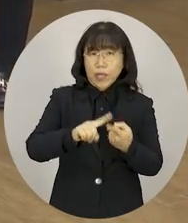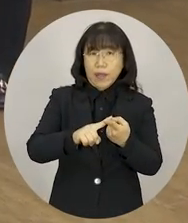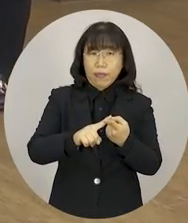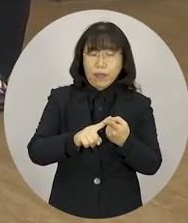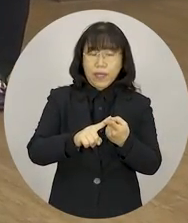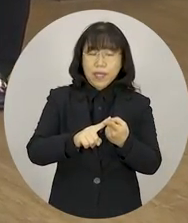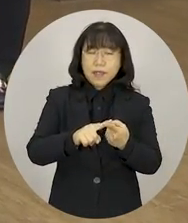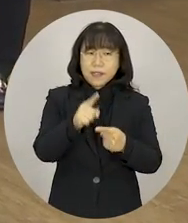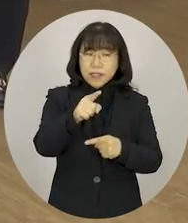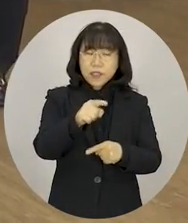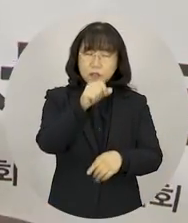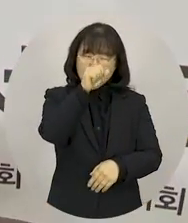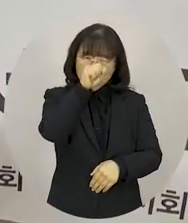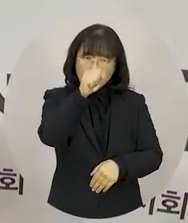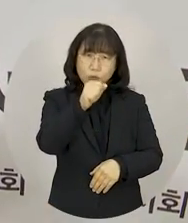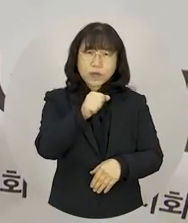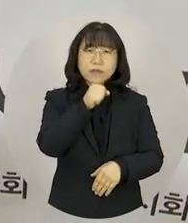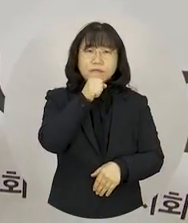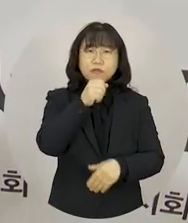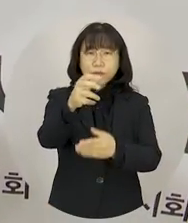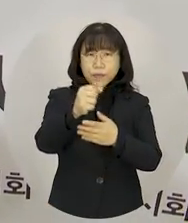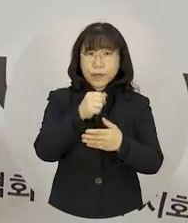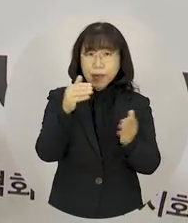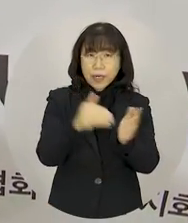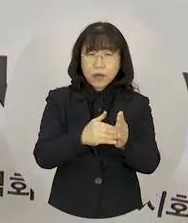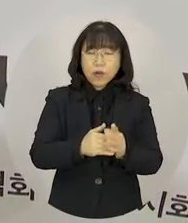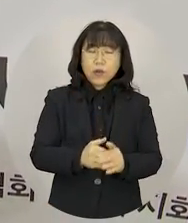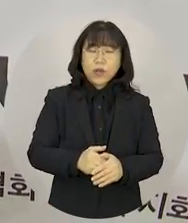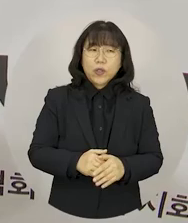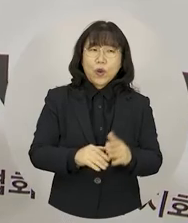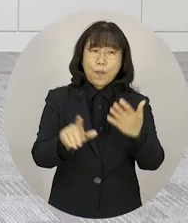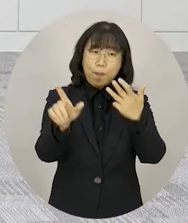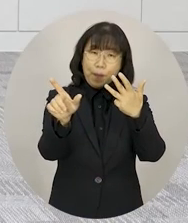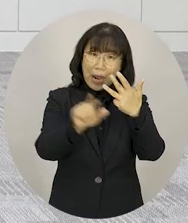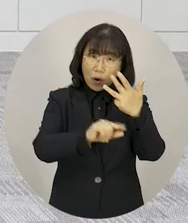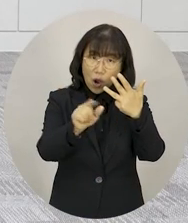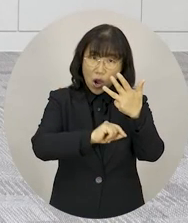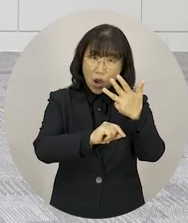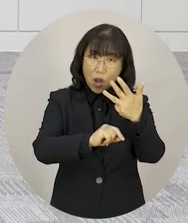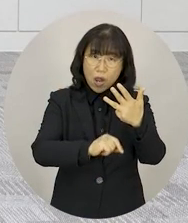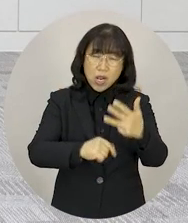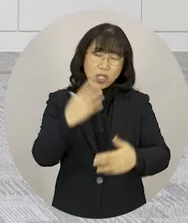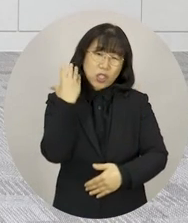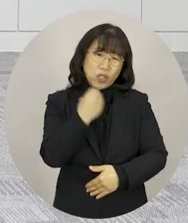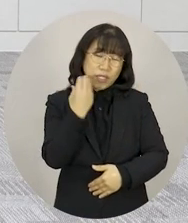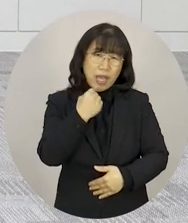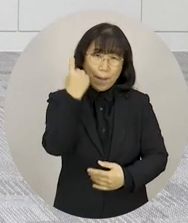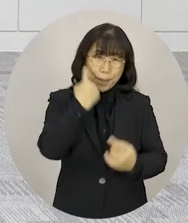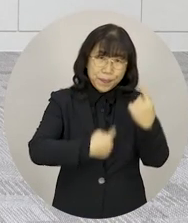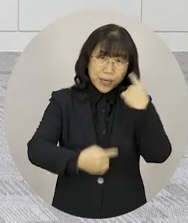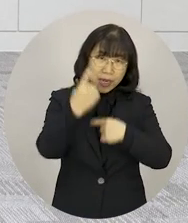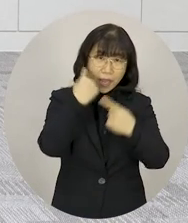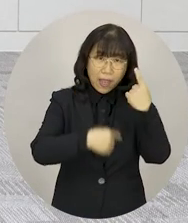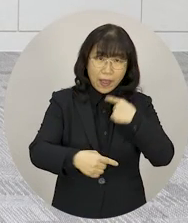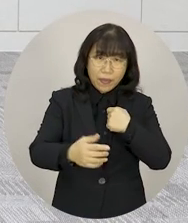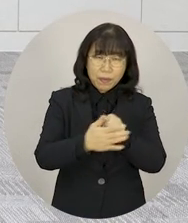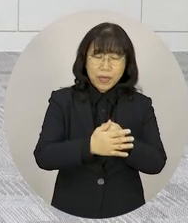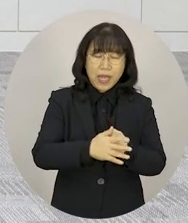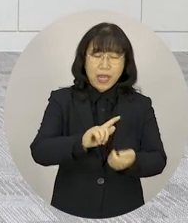분야에서 최우수 기관에 선정되는 성과를 거뒀습니다. 특히 지난 8월 깡통전세 피해 예방을